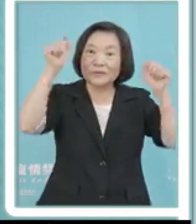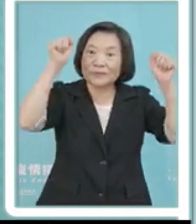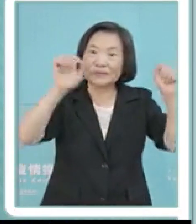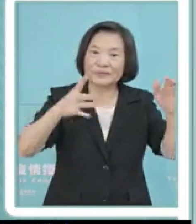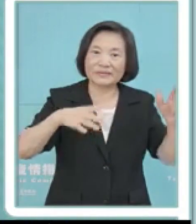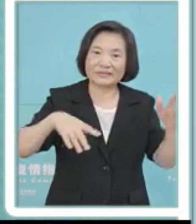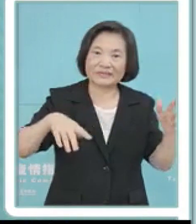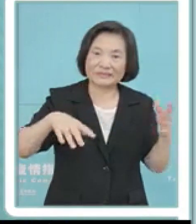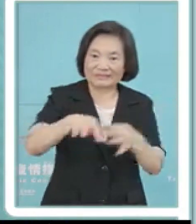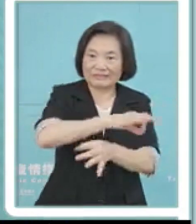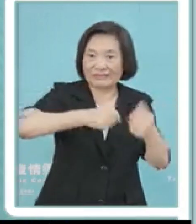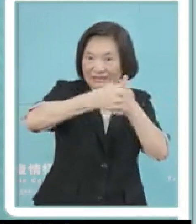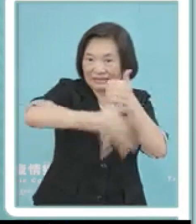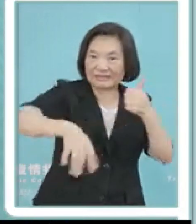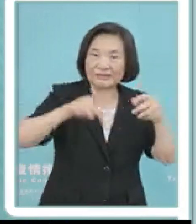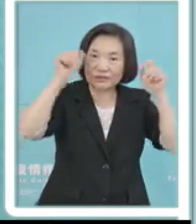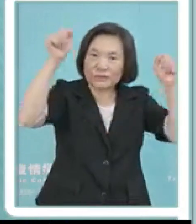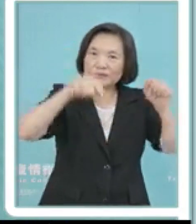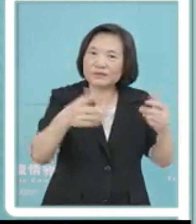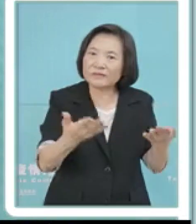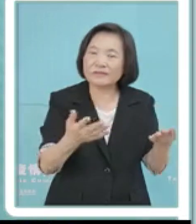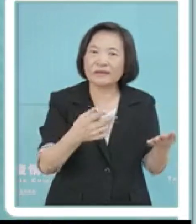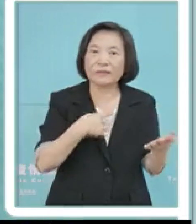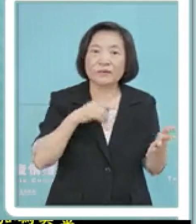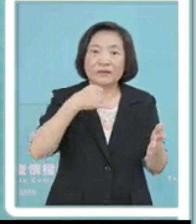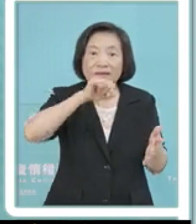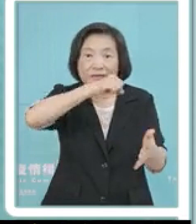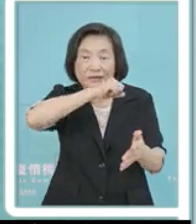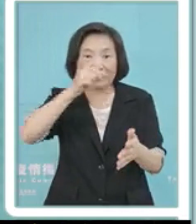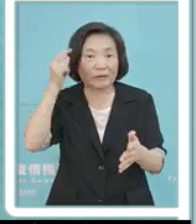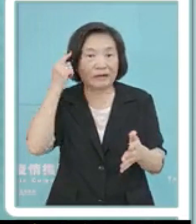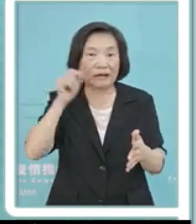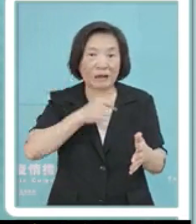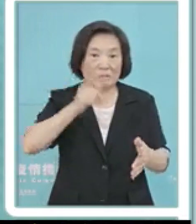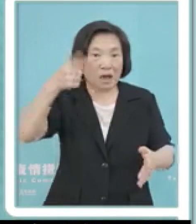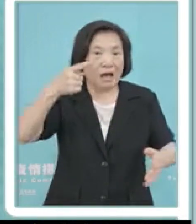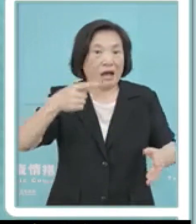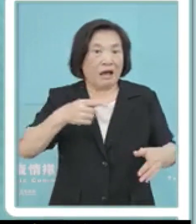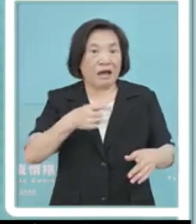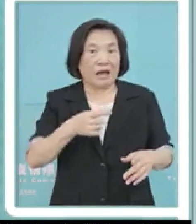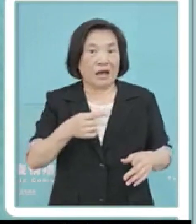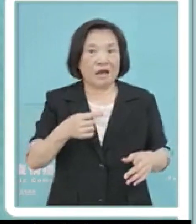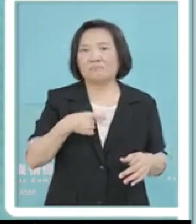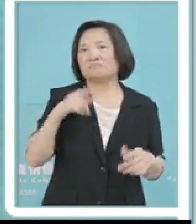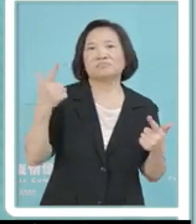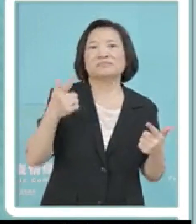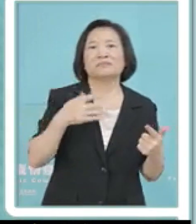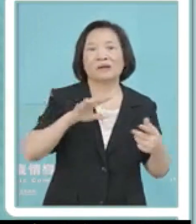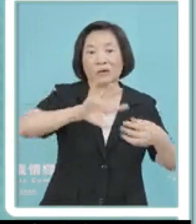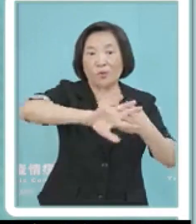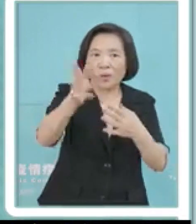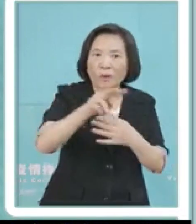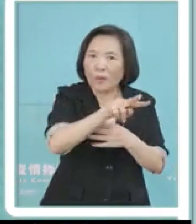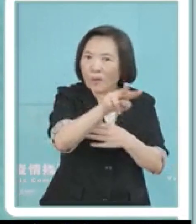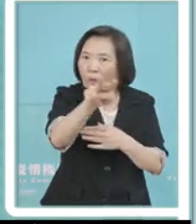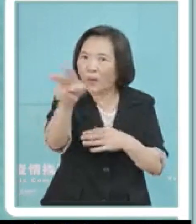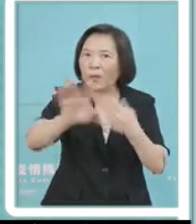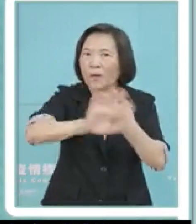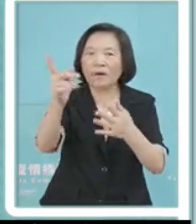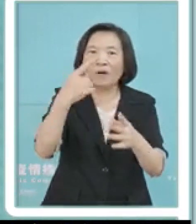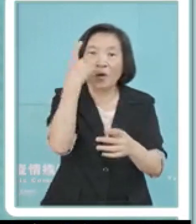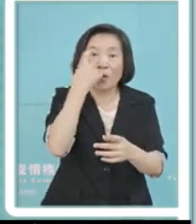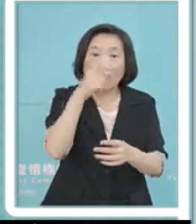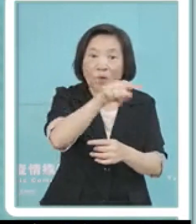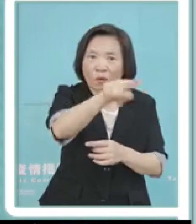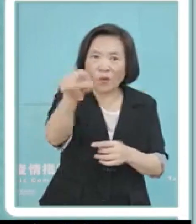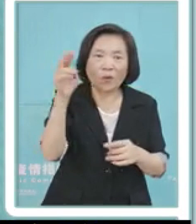哈，其实一样的哦，台湾不是世界上最先进的国家，说不要发明，你看呢，我们去看欧洲国